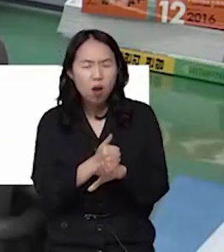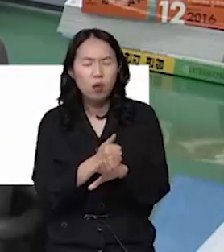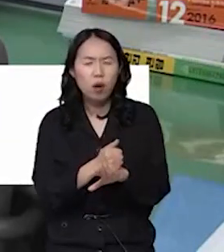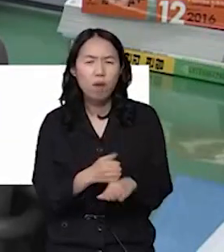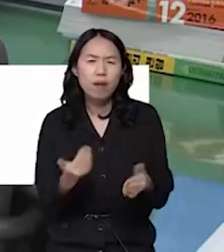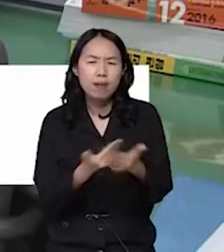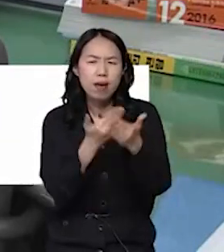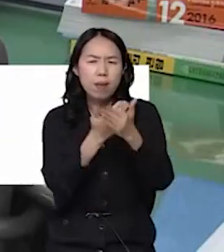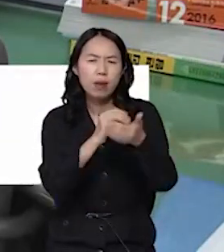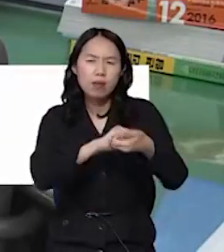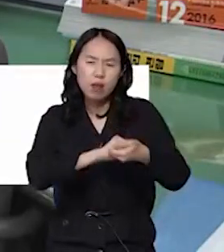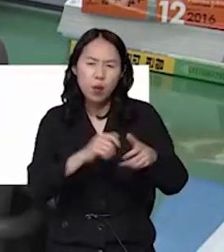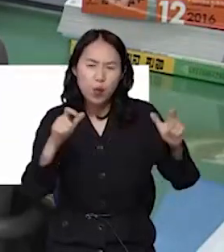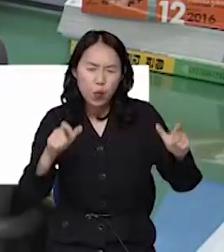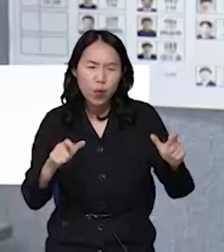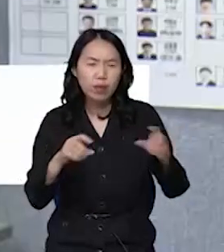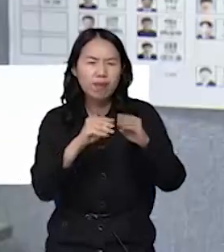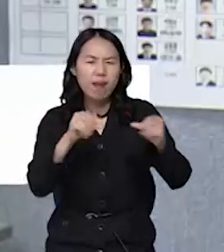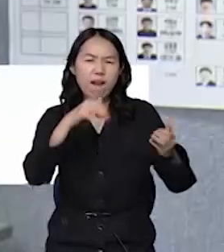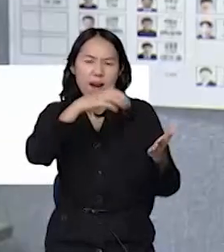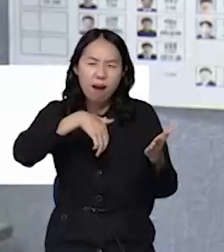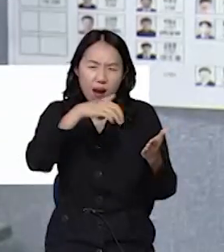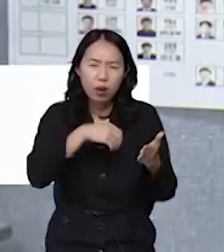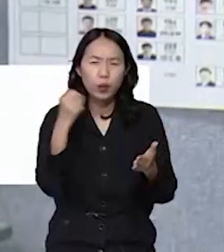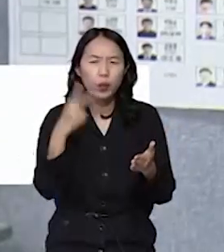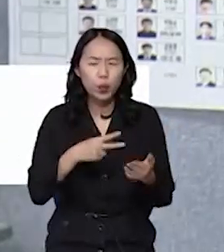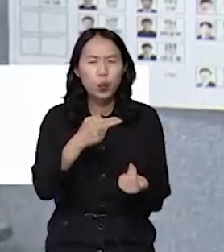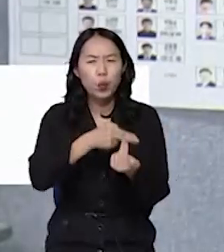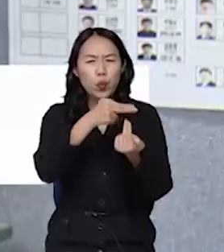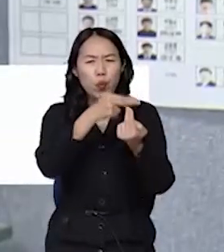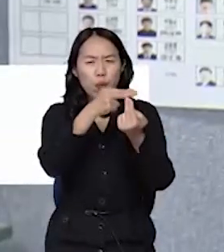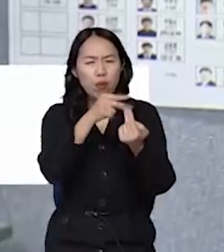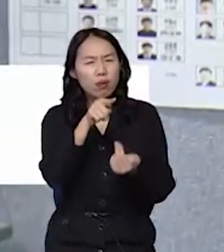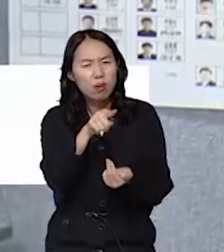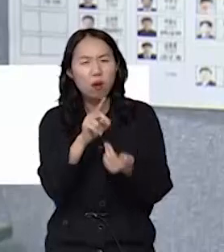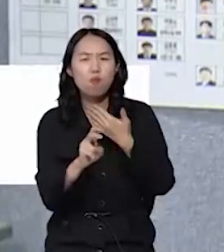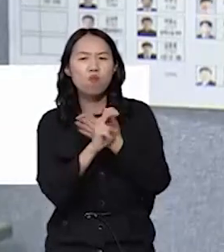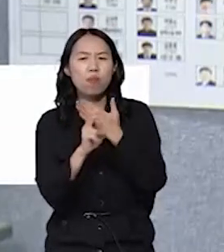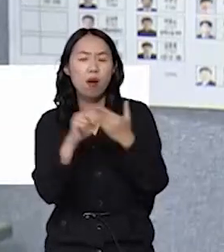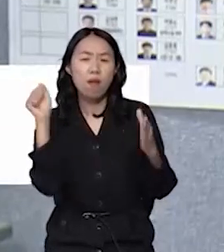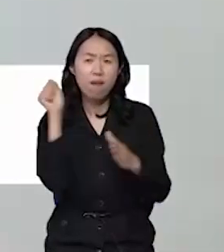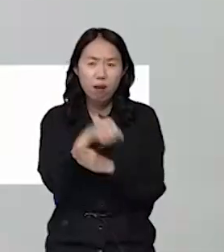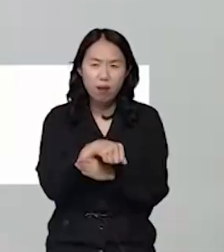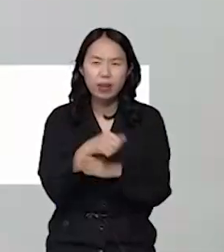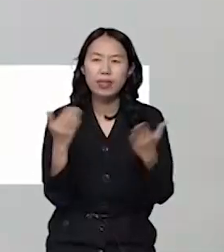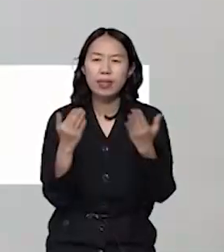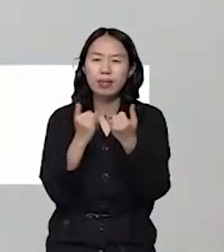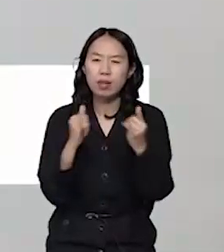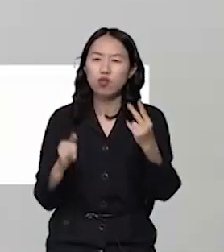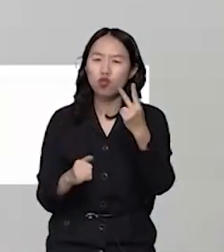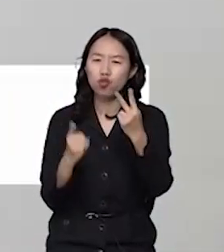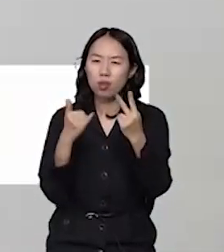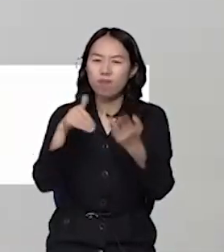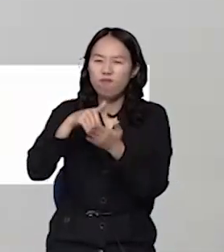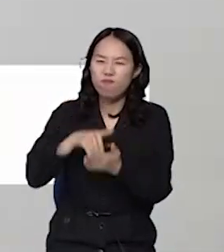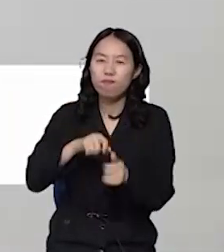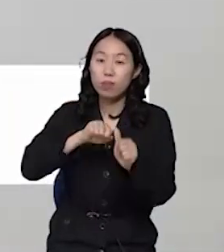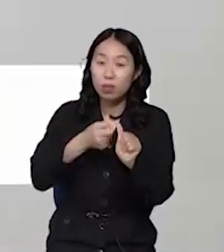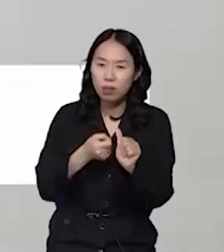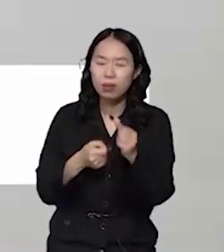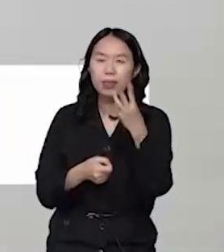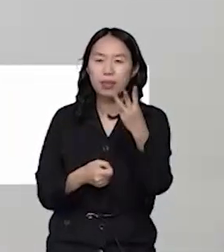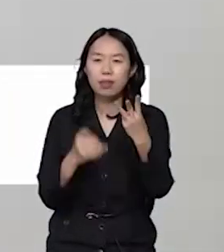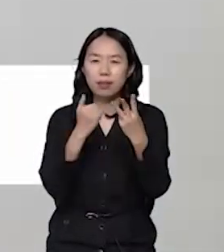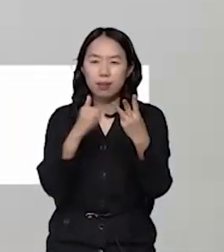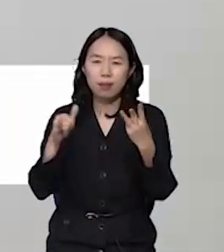제한 구역 3곳에 절토나 옹벽 쌓기 등 부당한 행위를 허가해준 공원 녹지과 직원 2명에게 중징계,